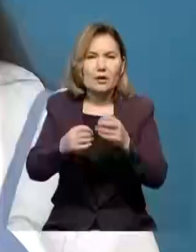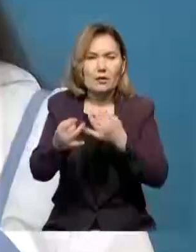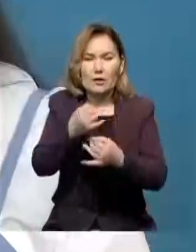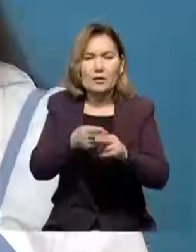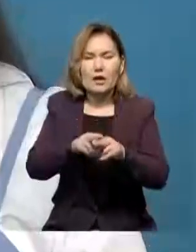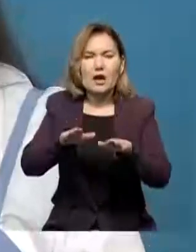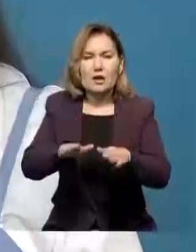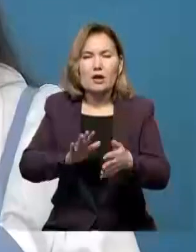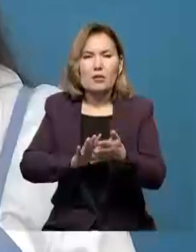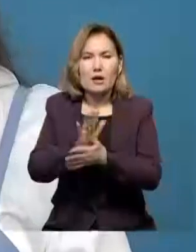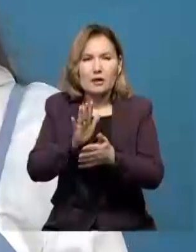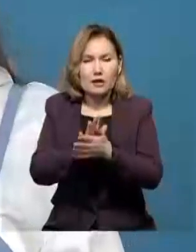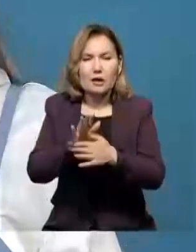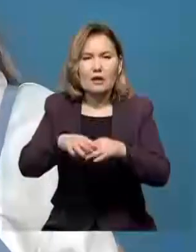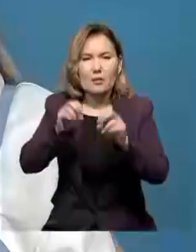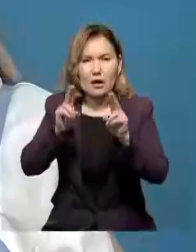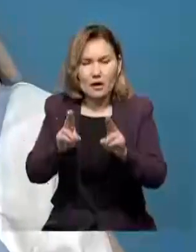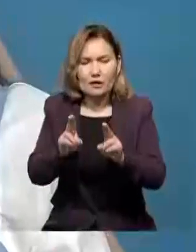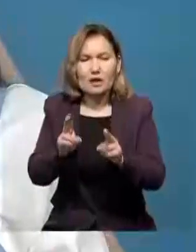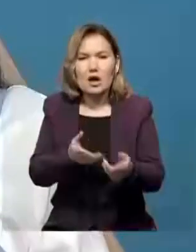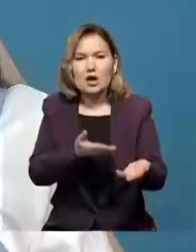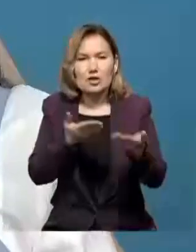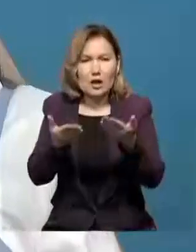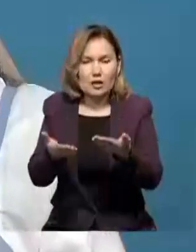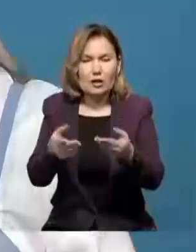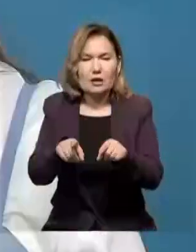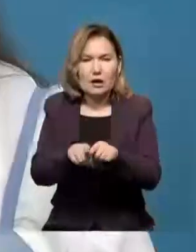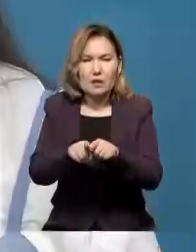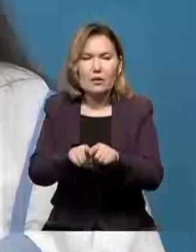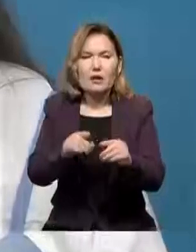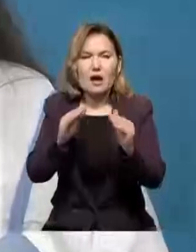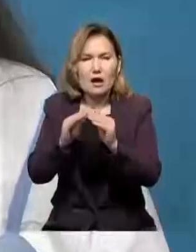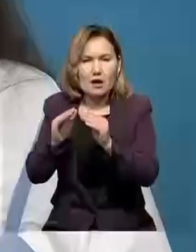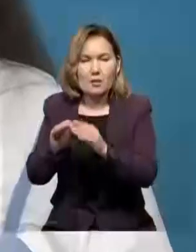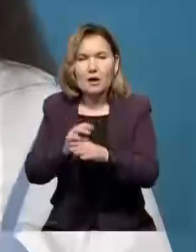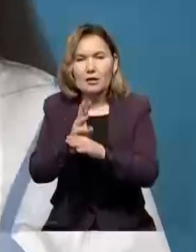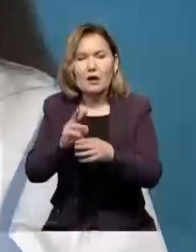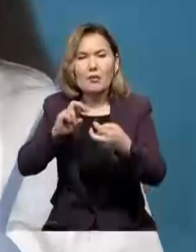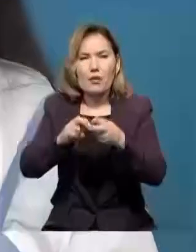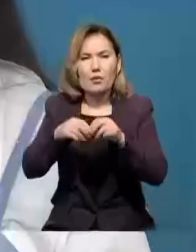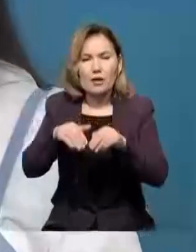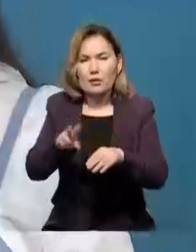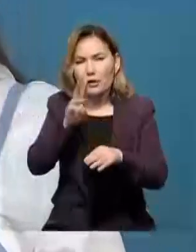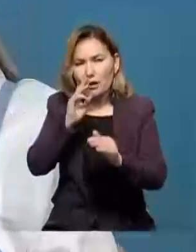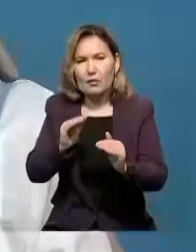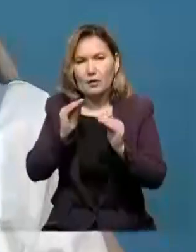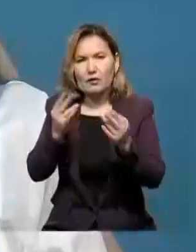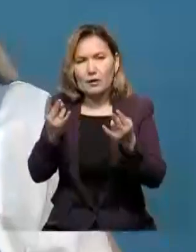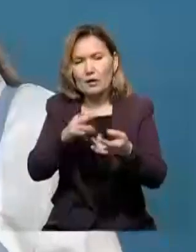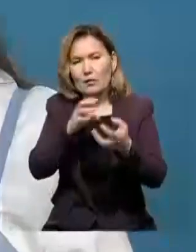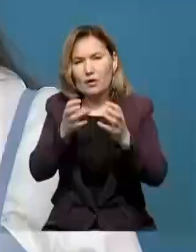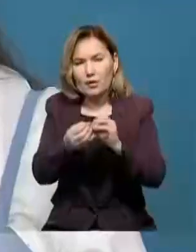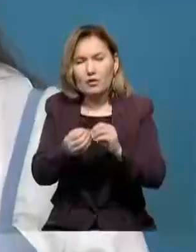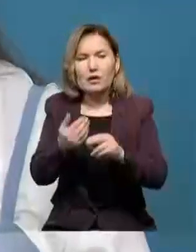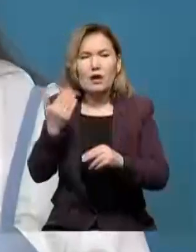жерде газеттерді ұстау үшін, мамандарды шақыру үшін жаңағындай әлеуметтік мәселесін, үй мәселесін қараса, айлығын